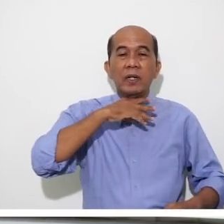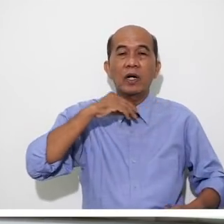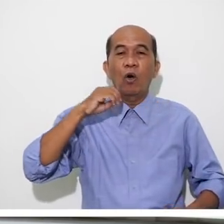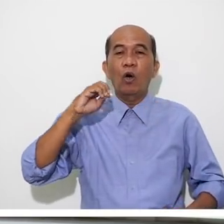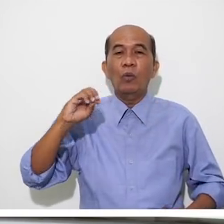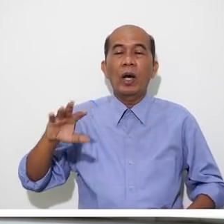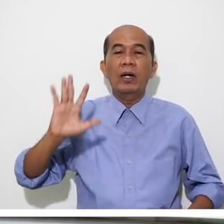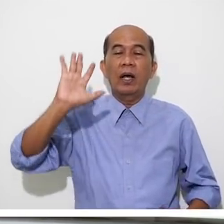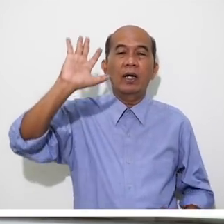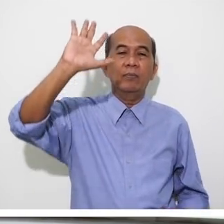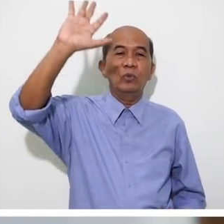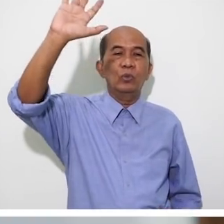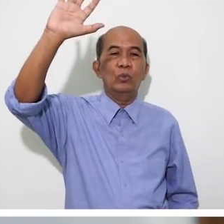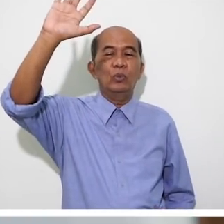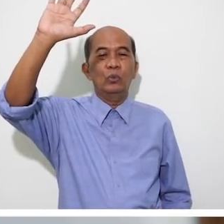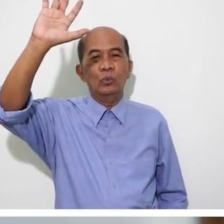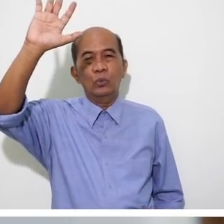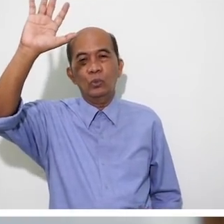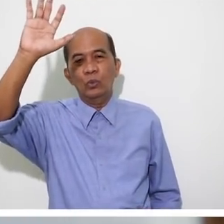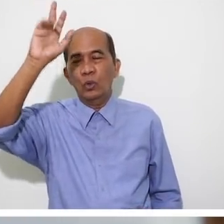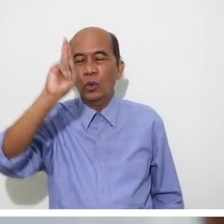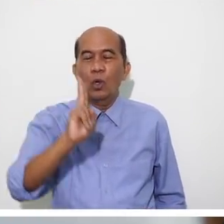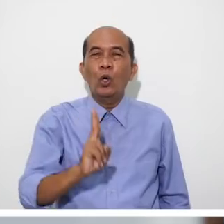nikmat pengorbanan-Mu.